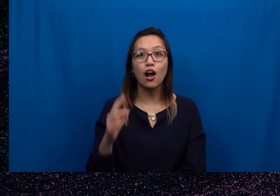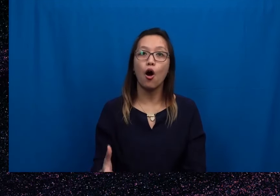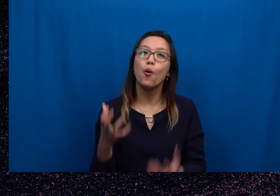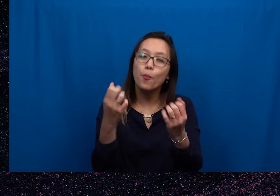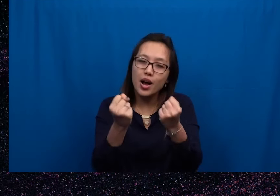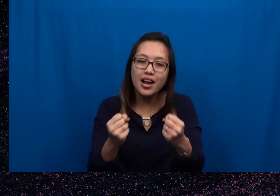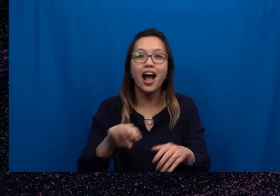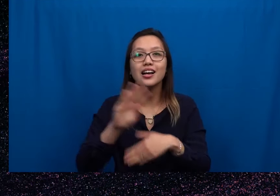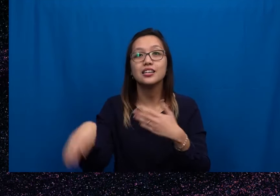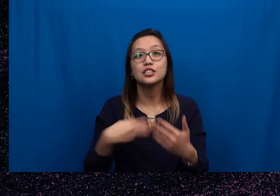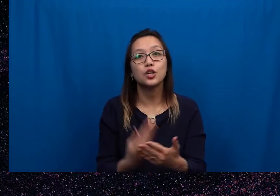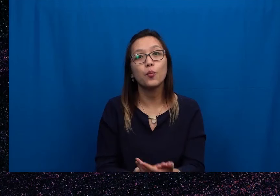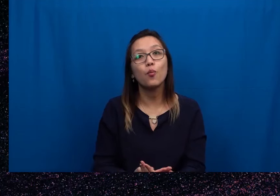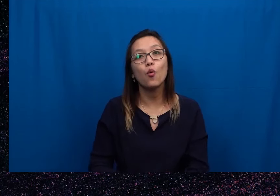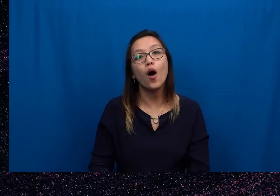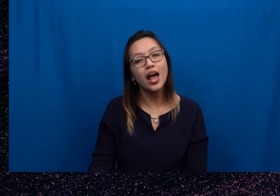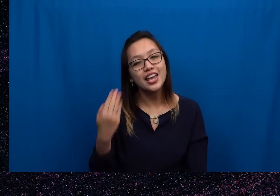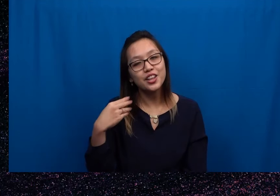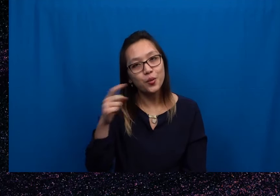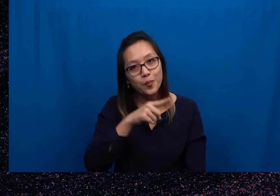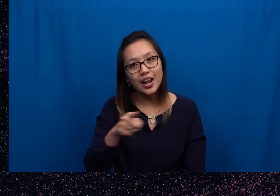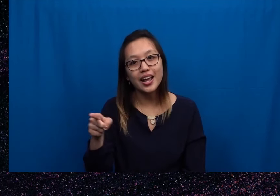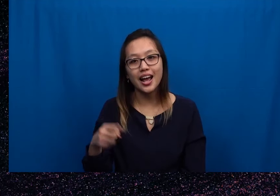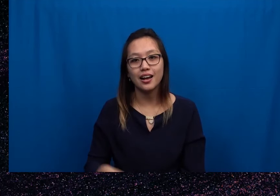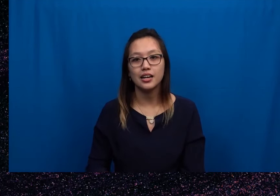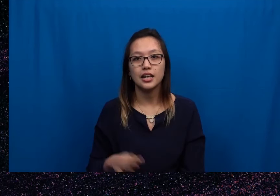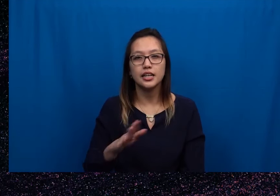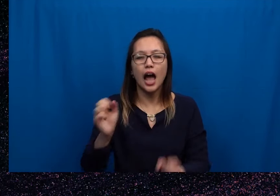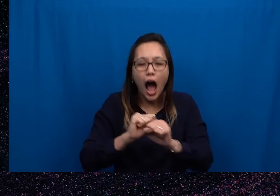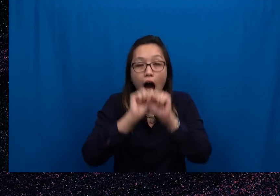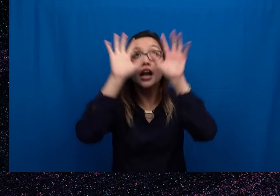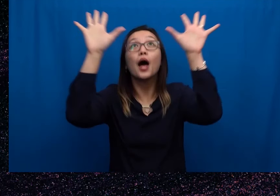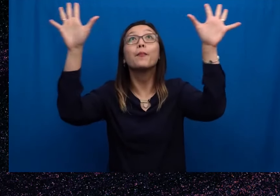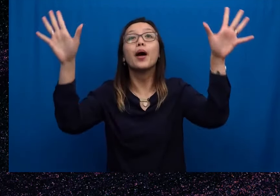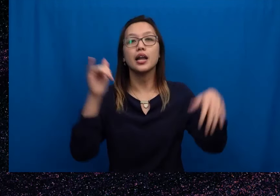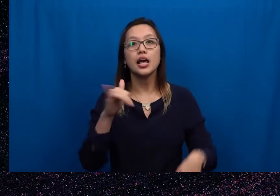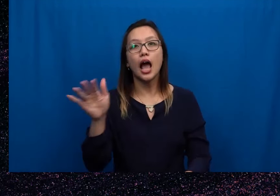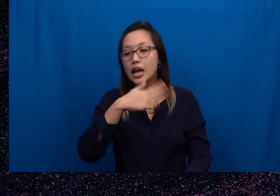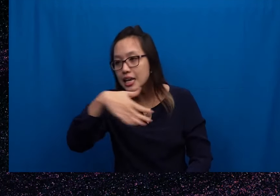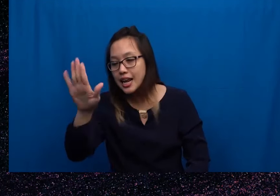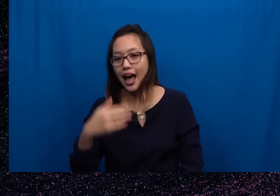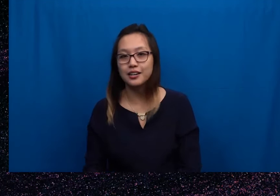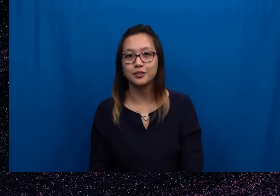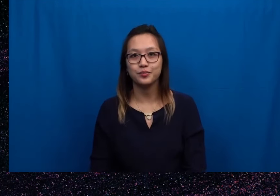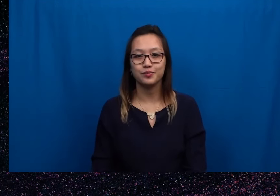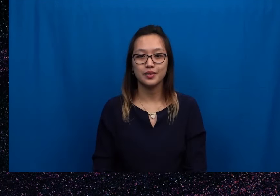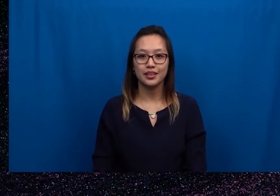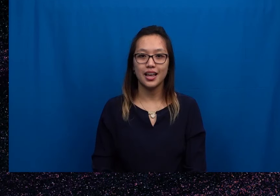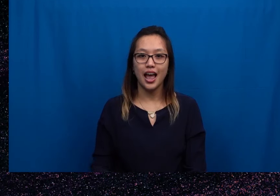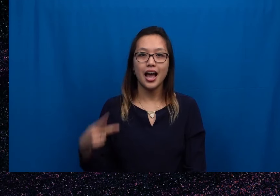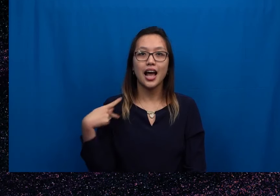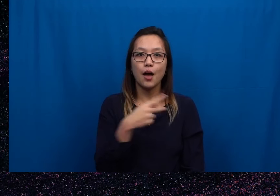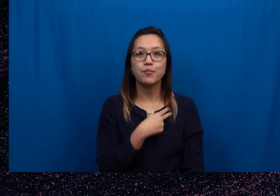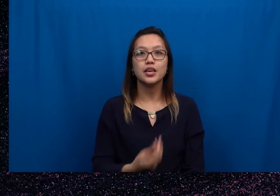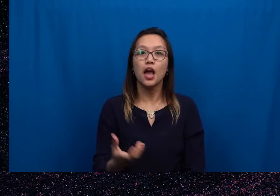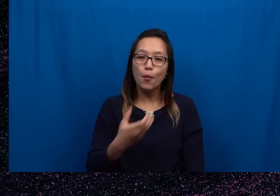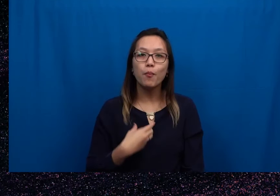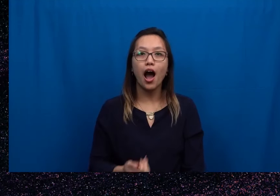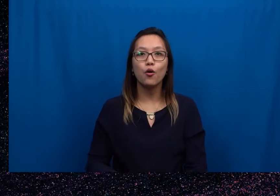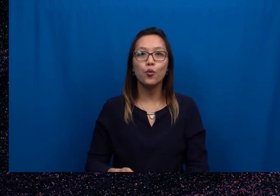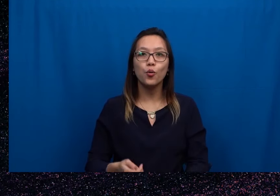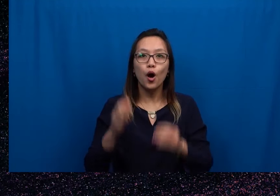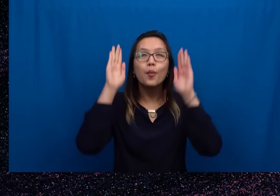tahu bahwa masa depan itu sungguh ada dan pengharapan kami tidak hilang. Ketika kami berharap kepada Engkau Allah yang hidup, kami percaya.